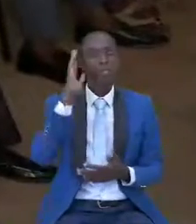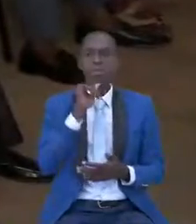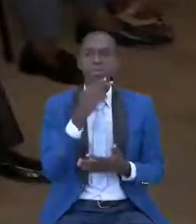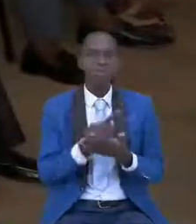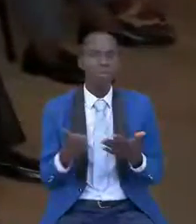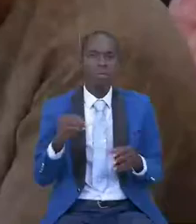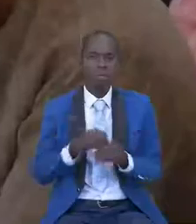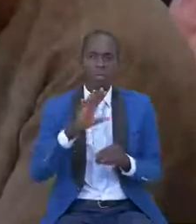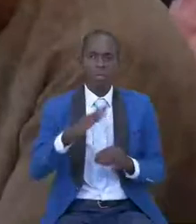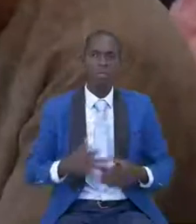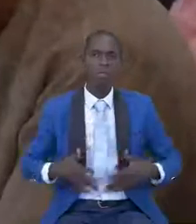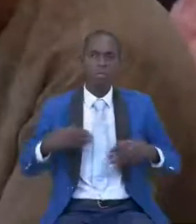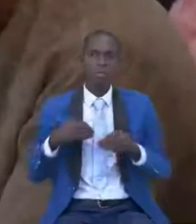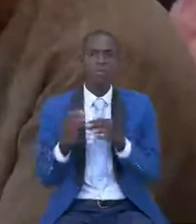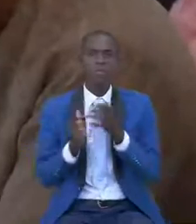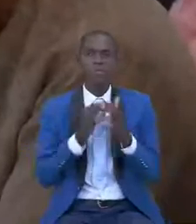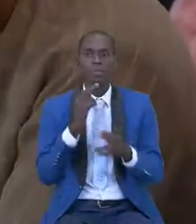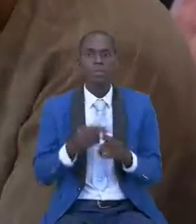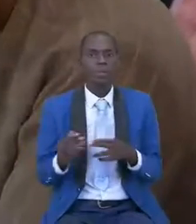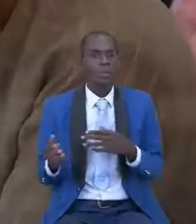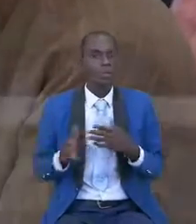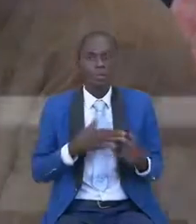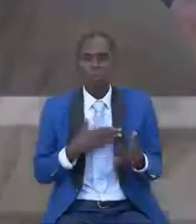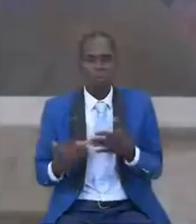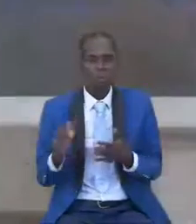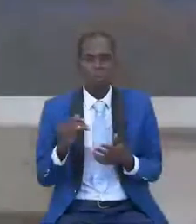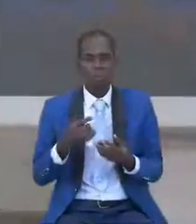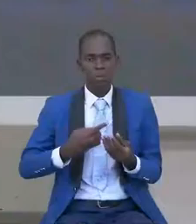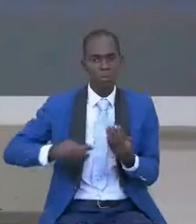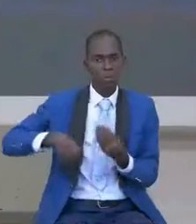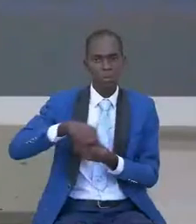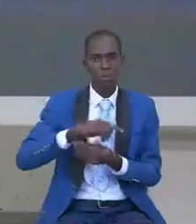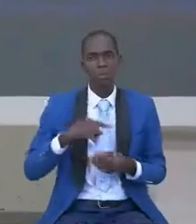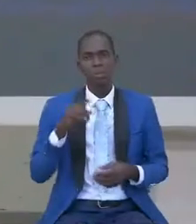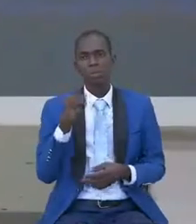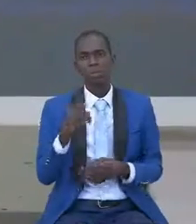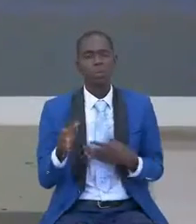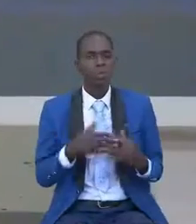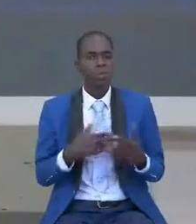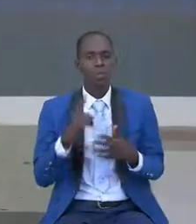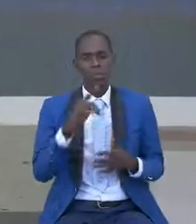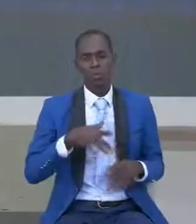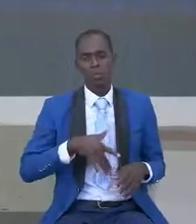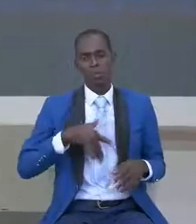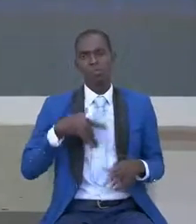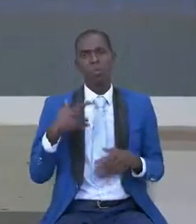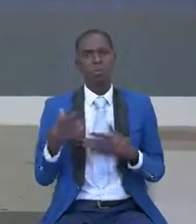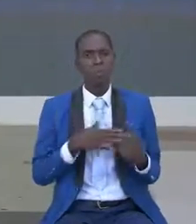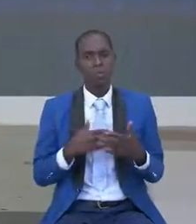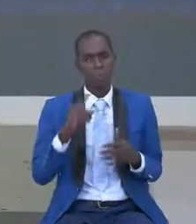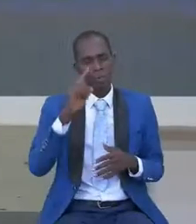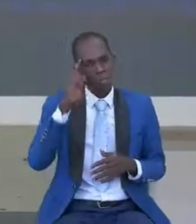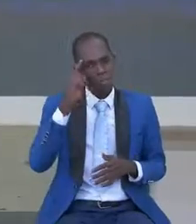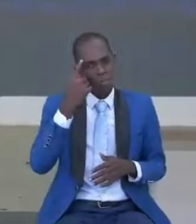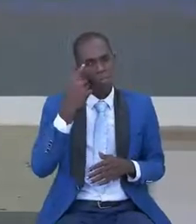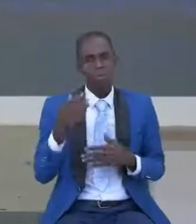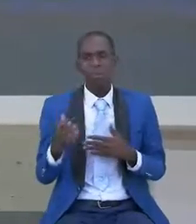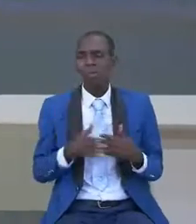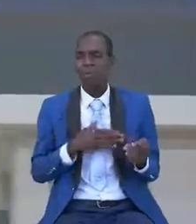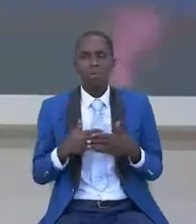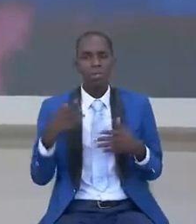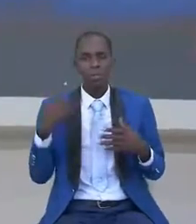vie. Quel que soit ce qui t'environne, quel que soit ce que tu ressens, quel que soit ce que tu penses, quel que soit le